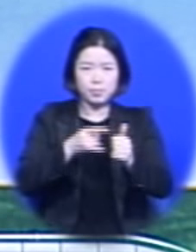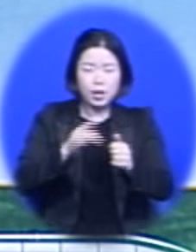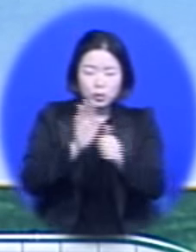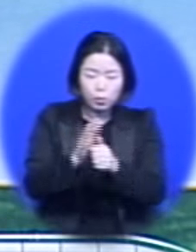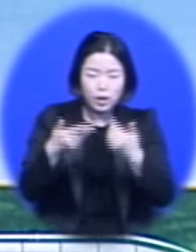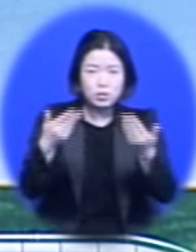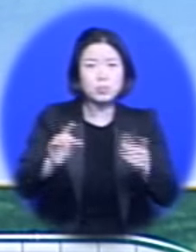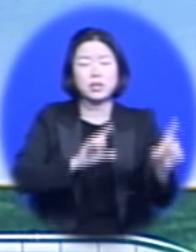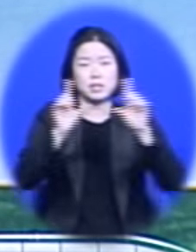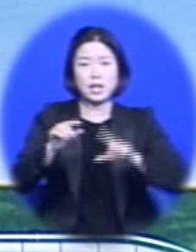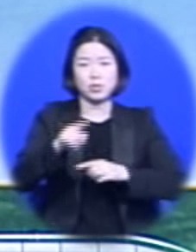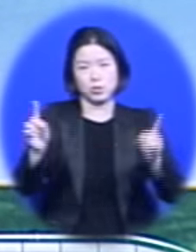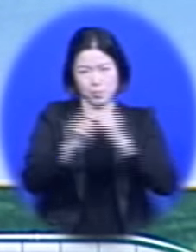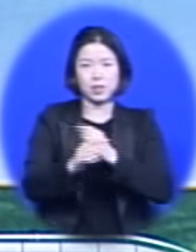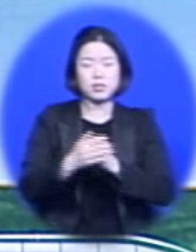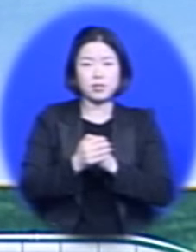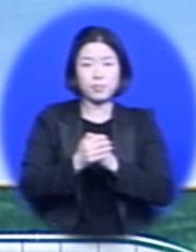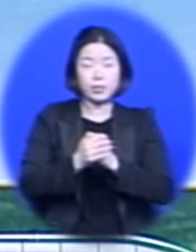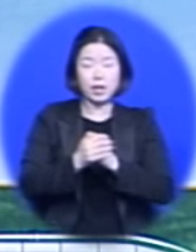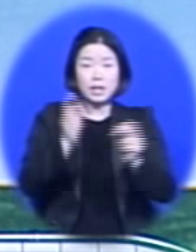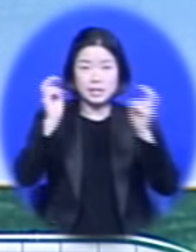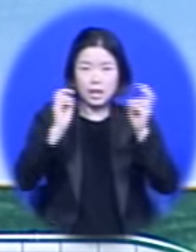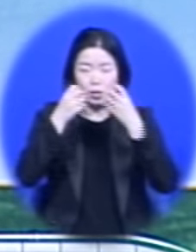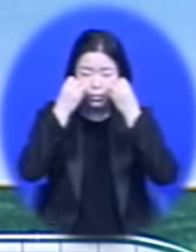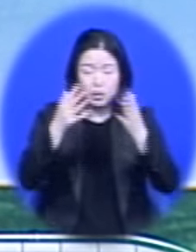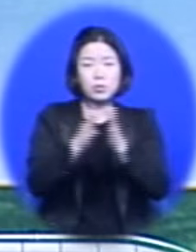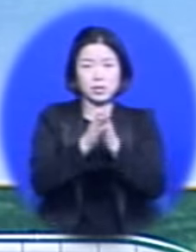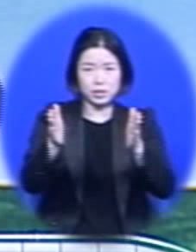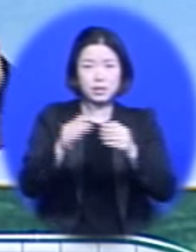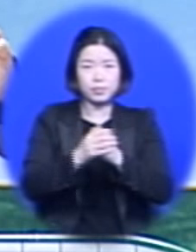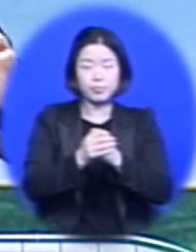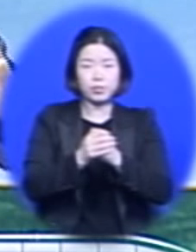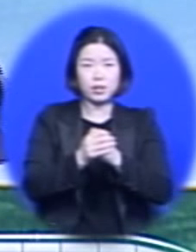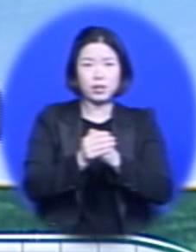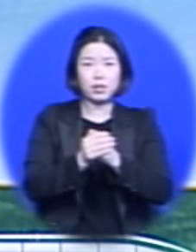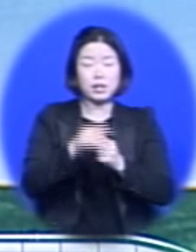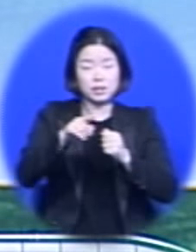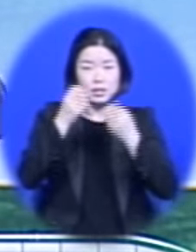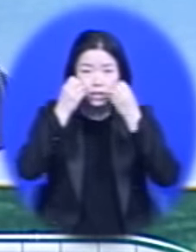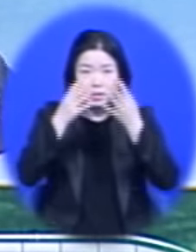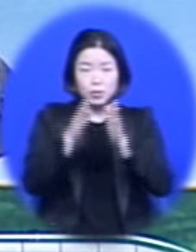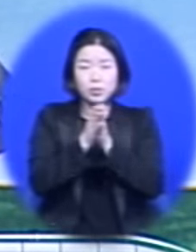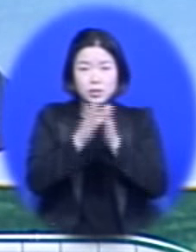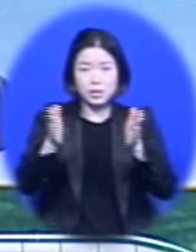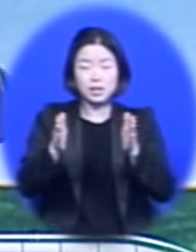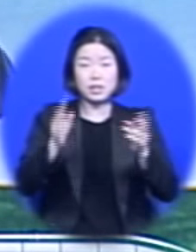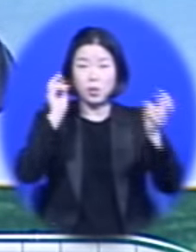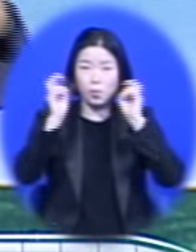원합니다. 사업을 새로 시작했습니다. 그 새로 시작하는